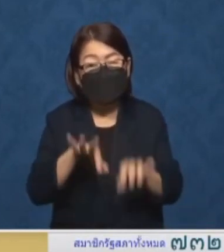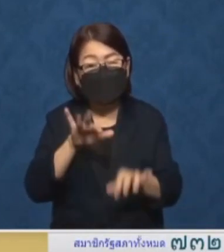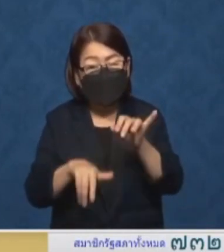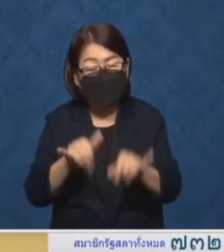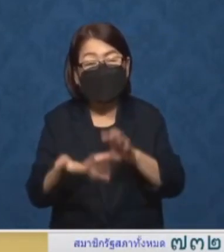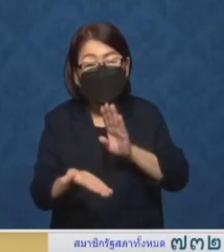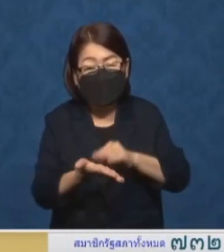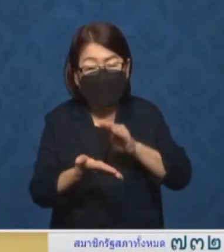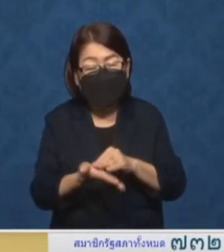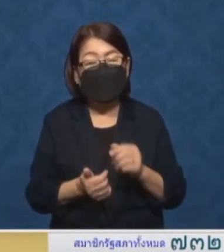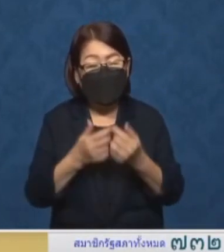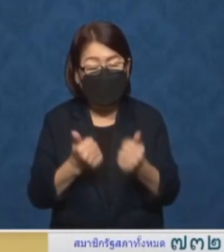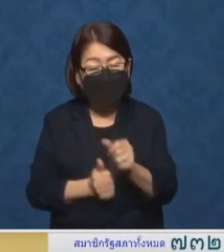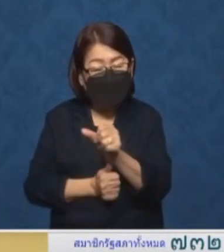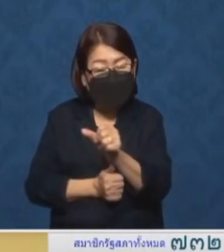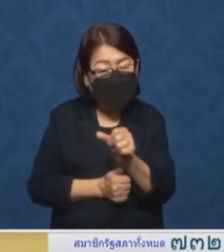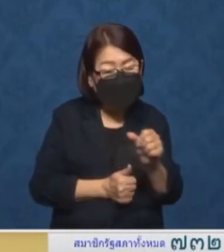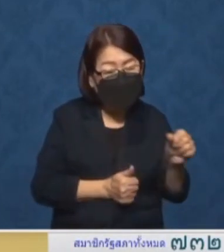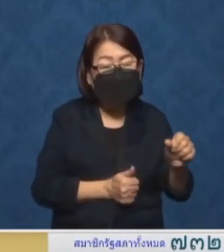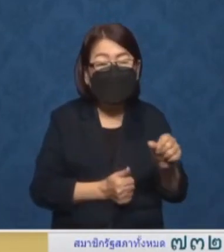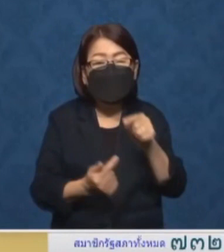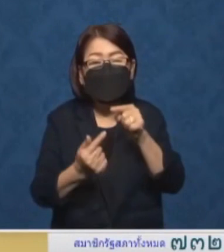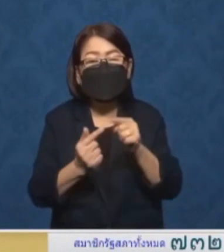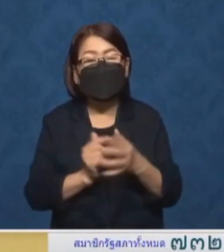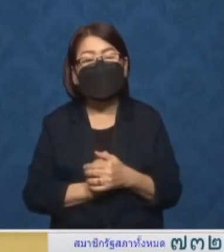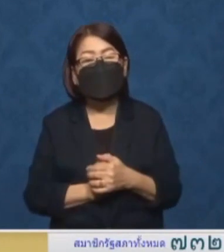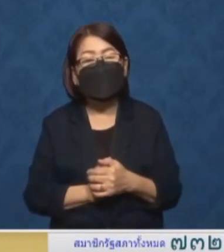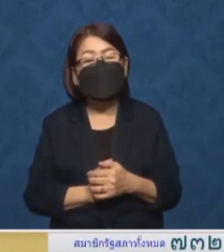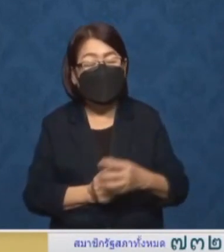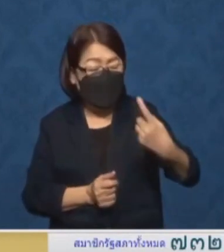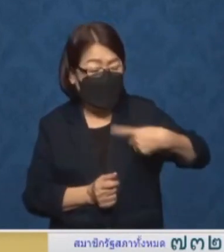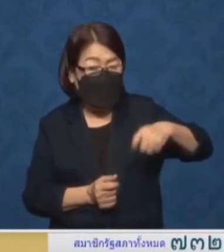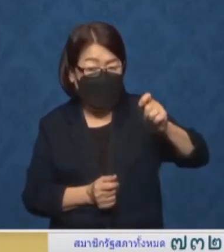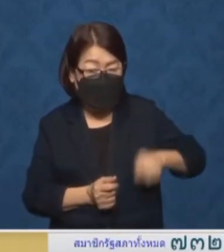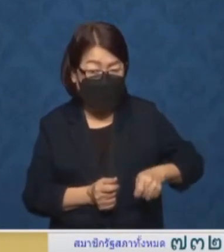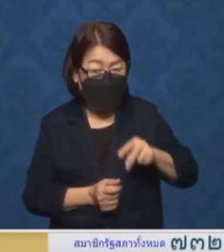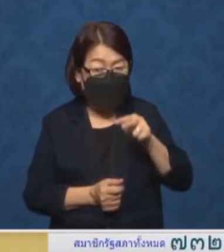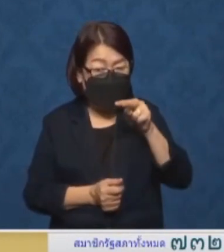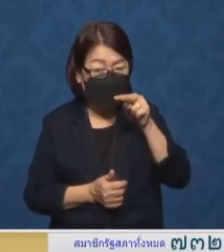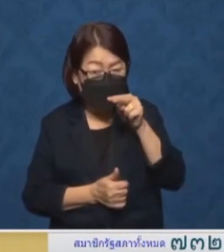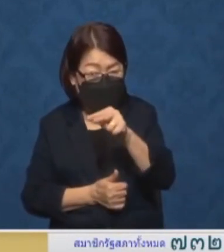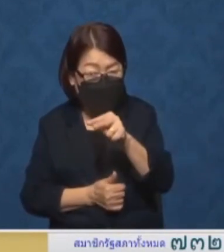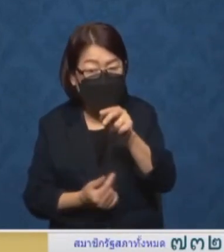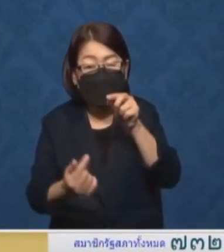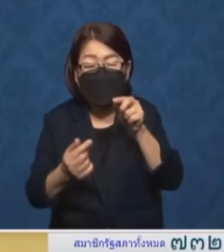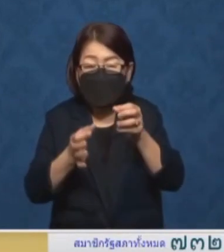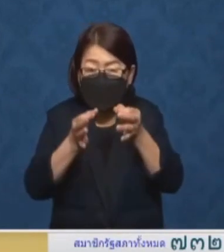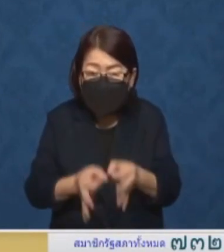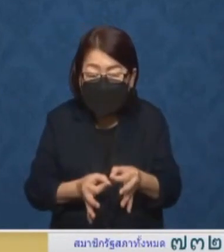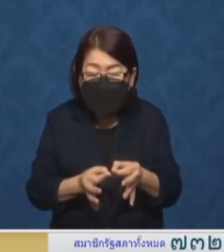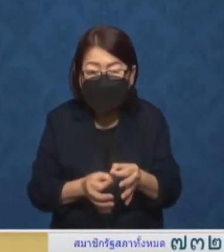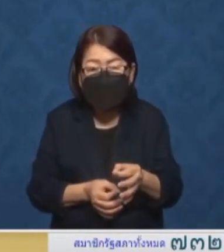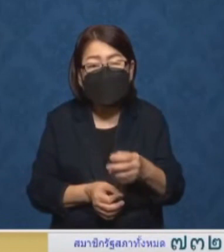เมื่อศาลเห็นสมควรหรือท่านตัดคำว่าเมื่อศาลเห็นสมควรหรือออกนะแล้วท่านมาเพิ่มตอนหลัง